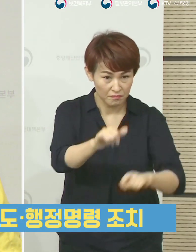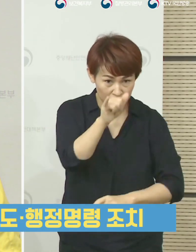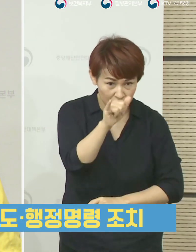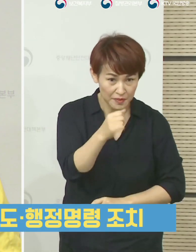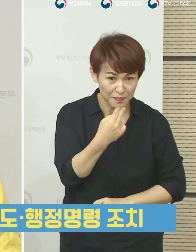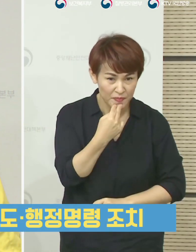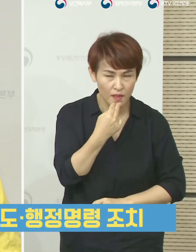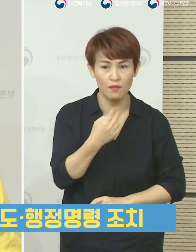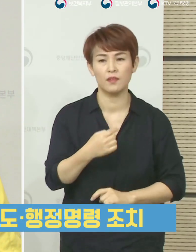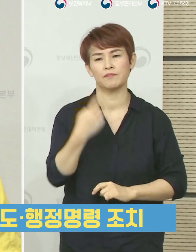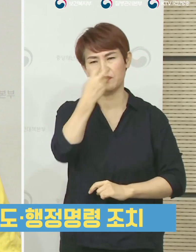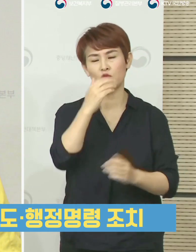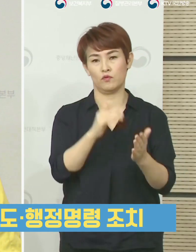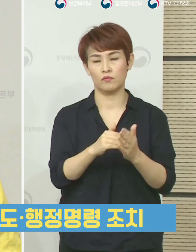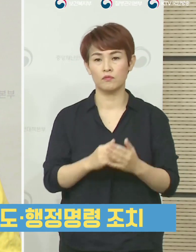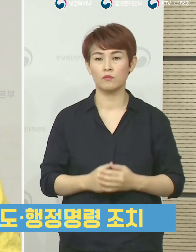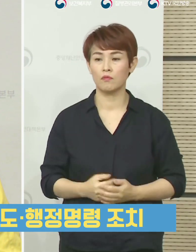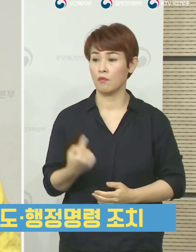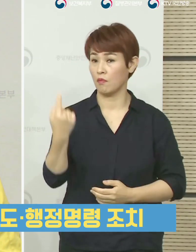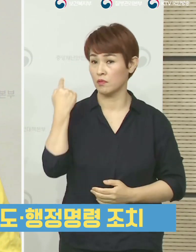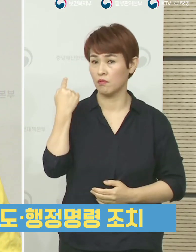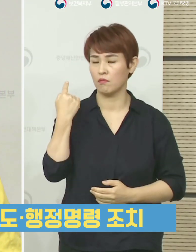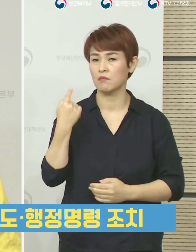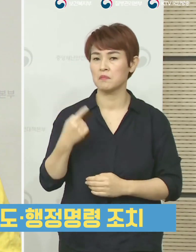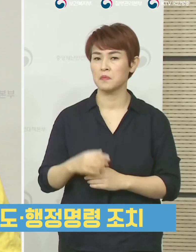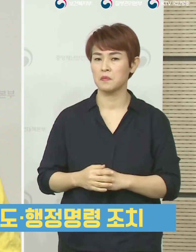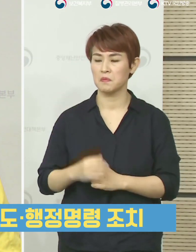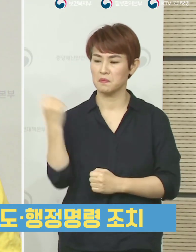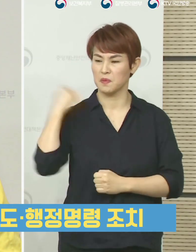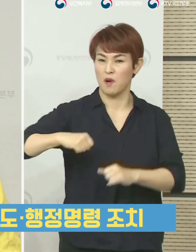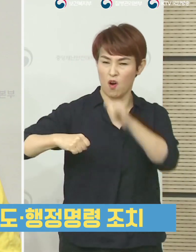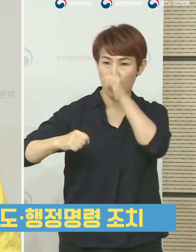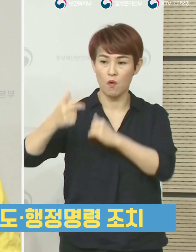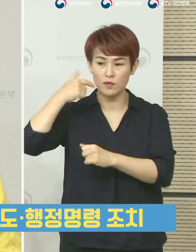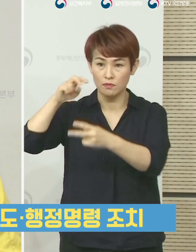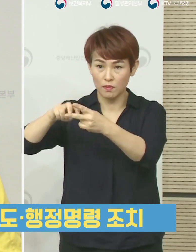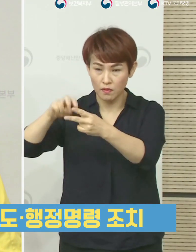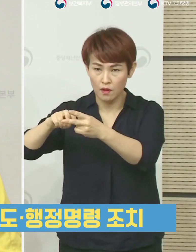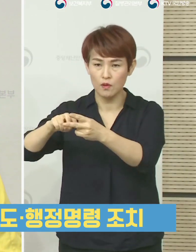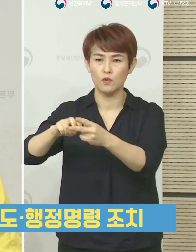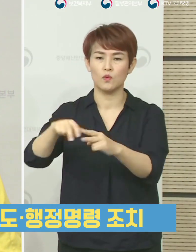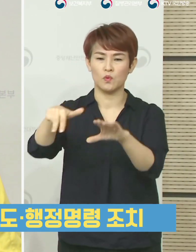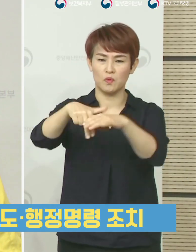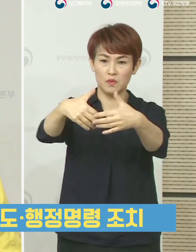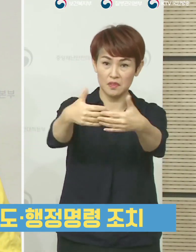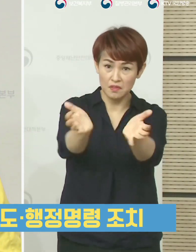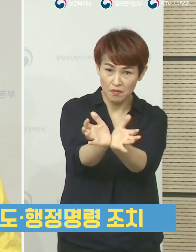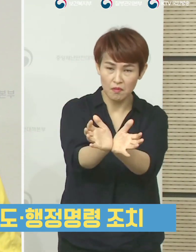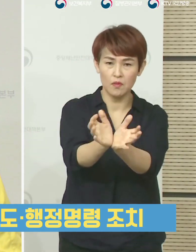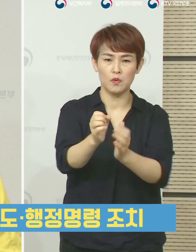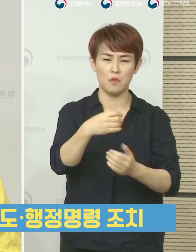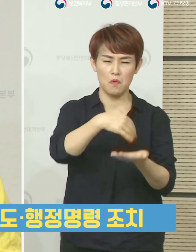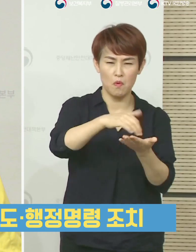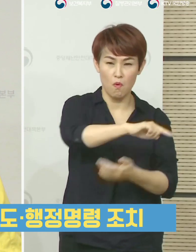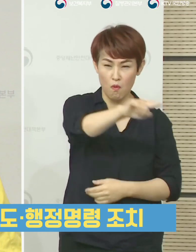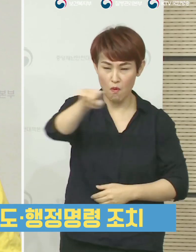지침을 위반한 콜센터 29개소, 종교시설 1,456개소, 유흥시설 101개소